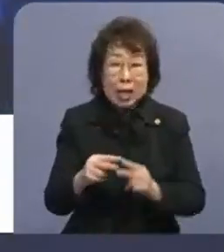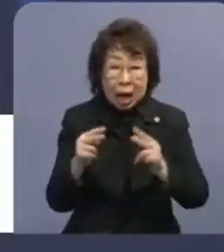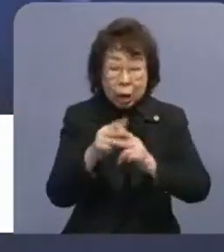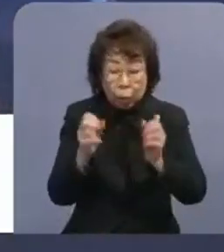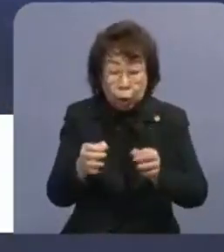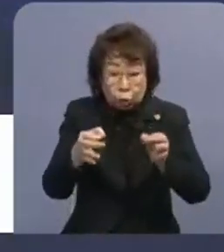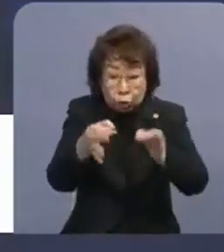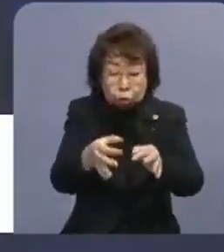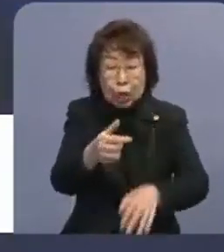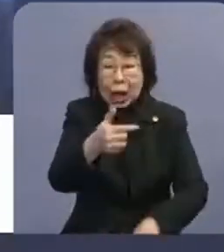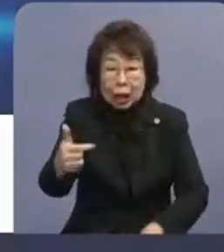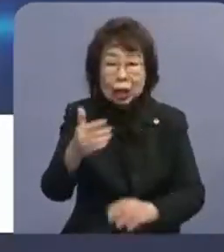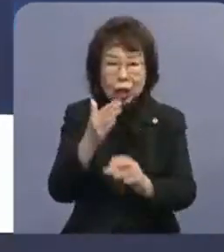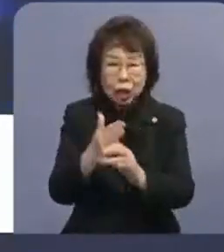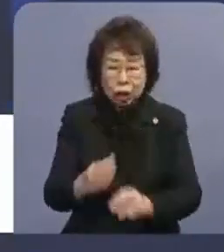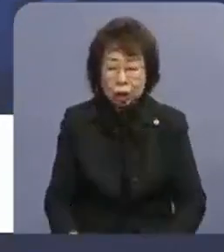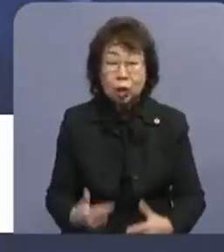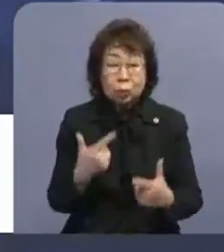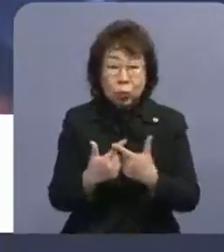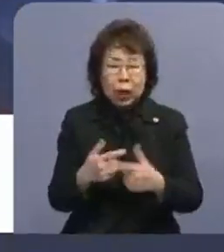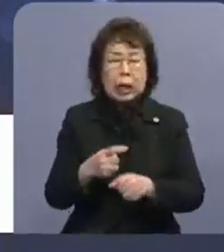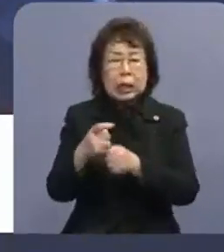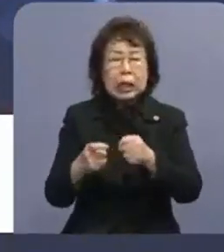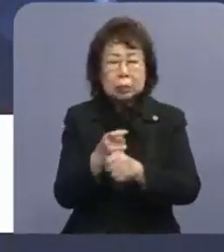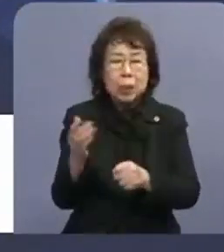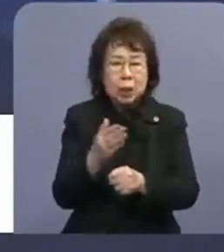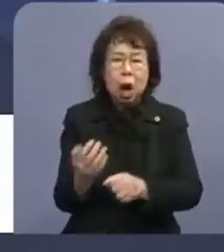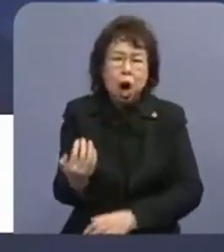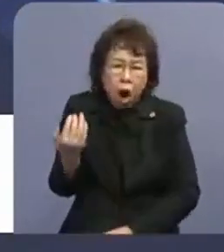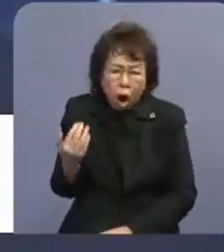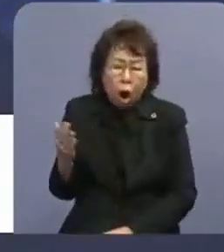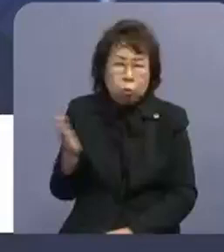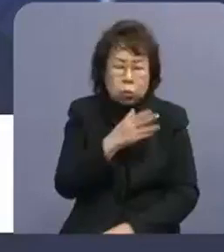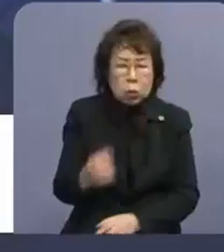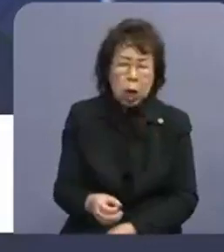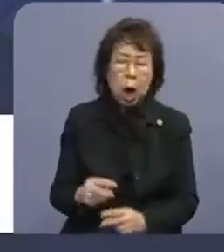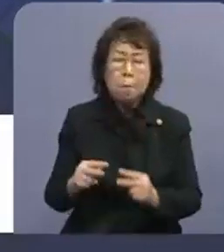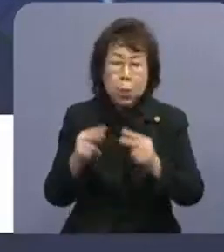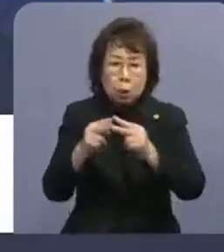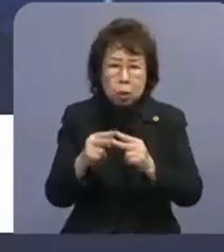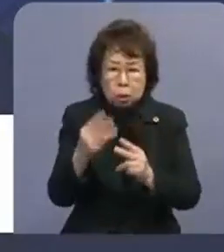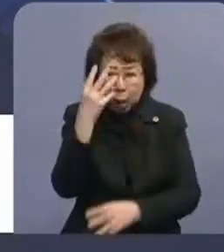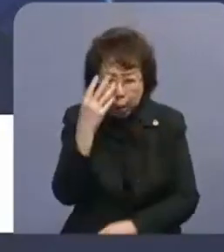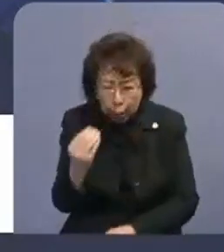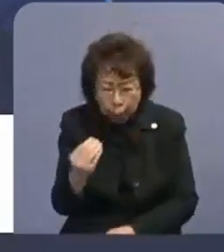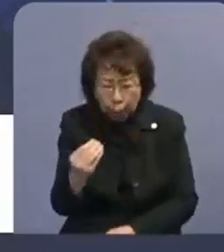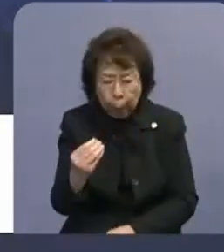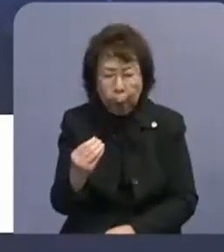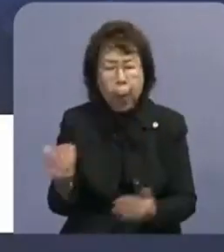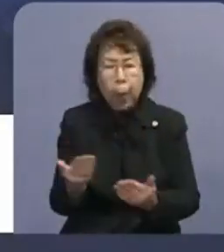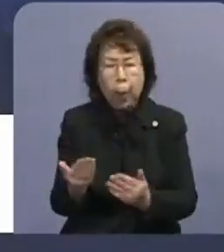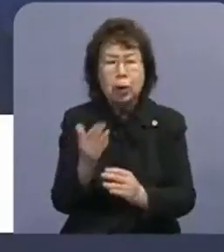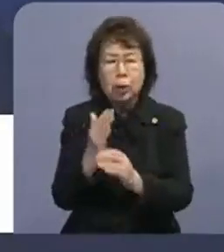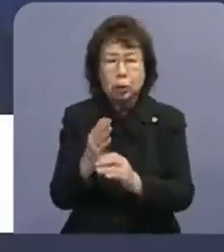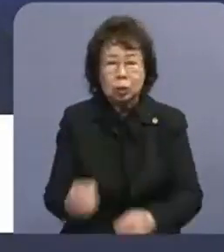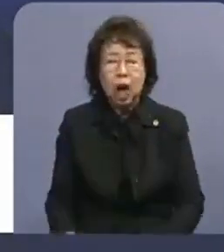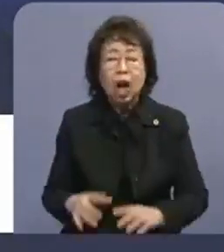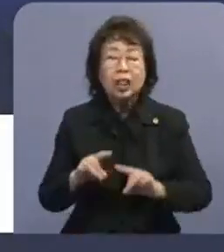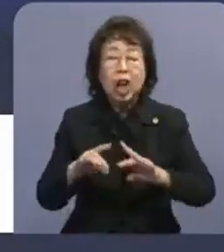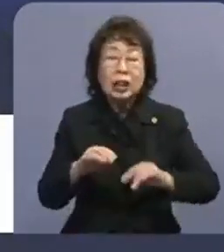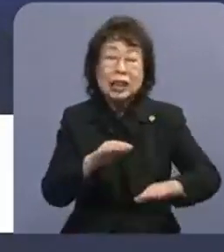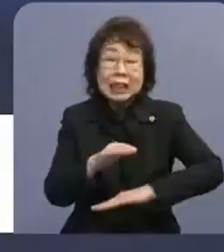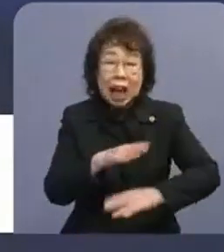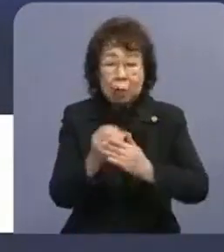쏠린 가운데 부산에선 10년 남짓 전부터 파워 반도체로 눈을 돌렸습니다. 최근 전기차 등 관련